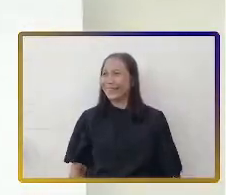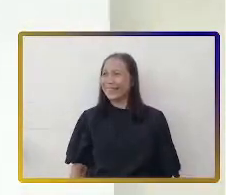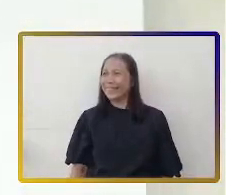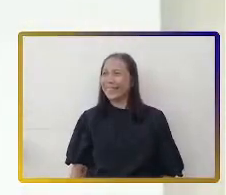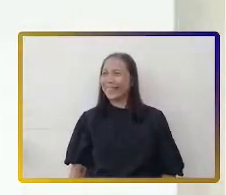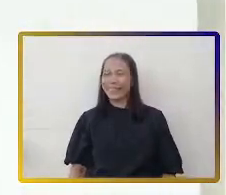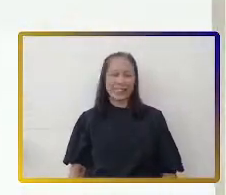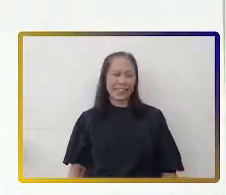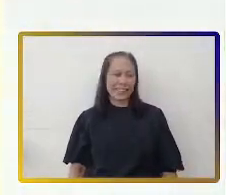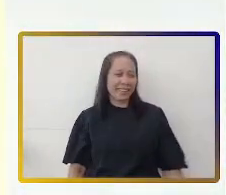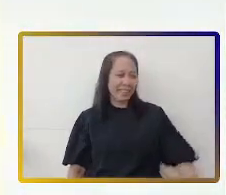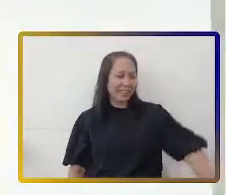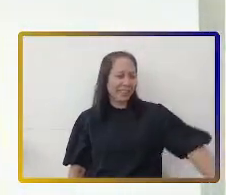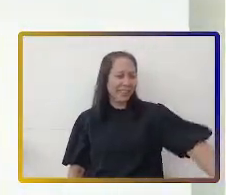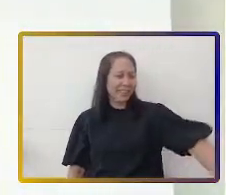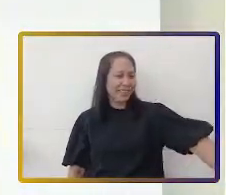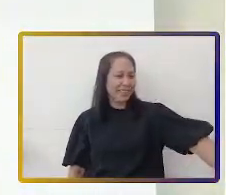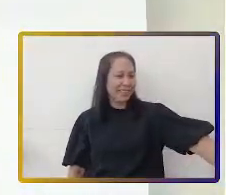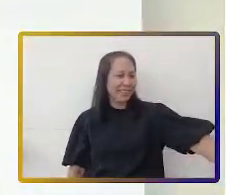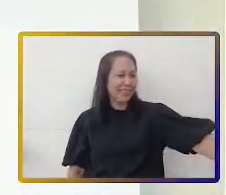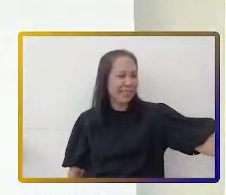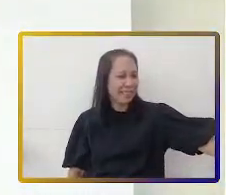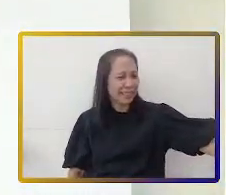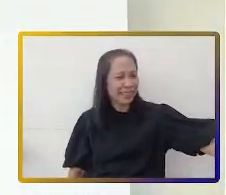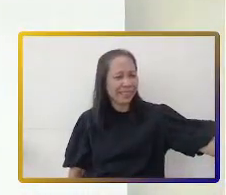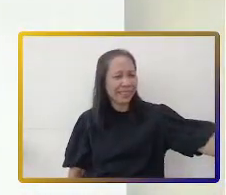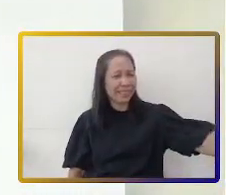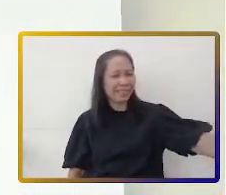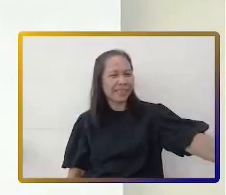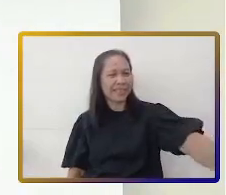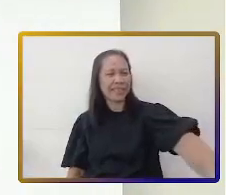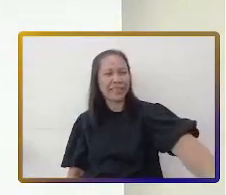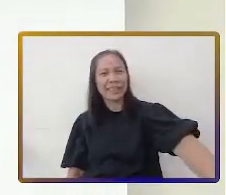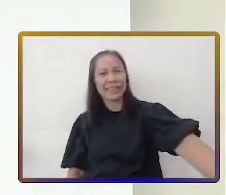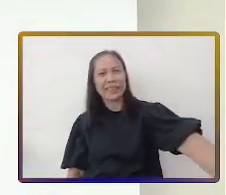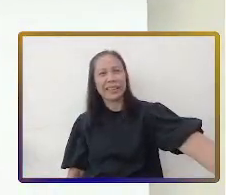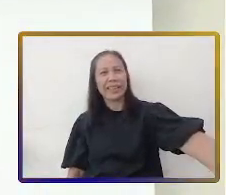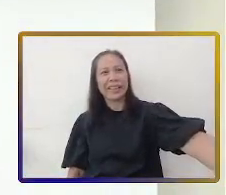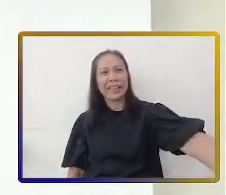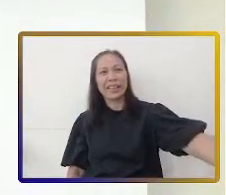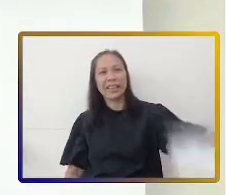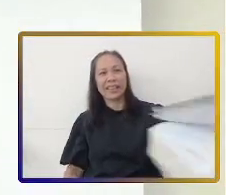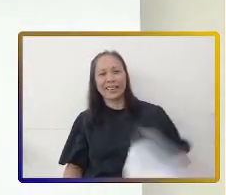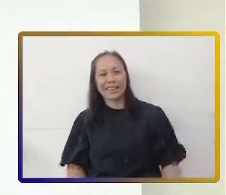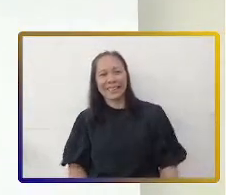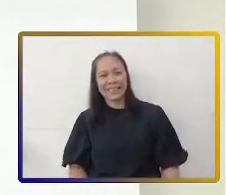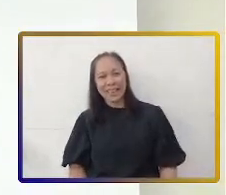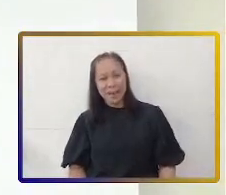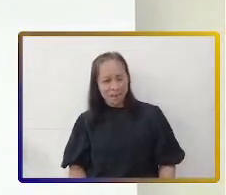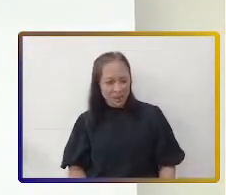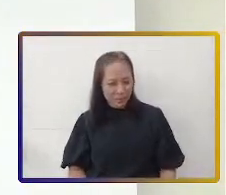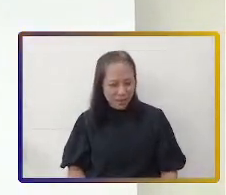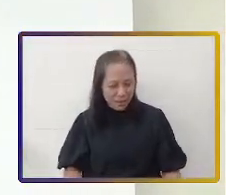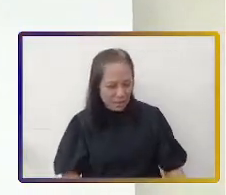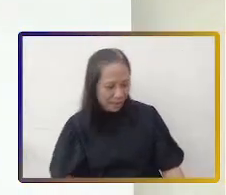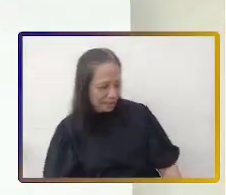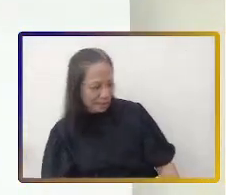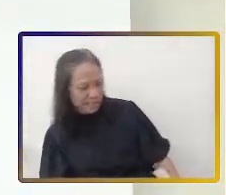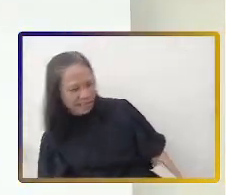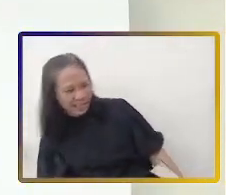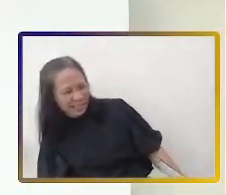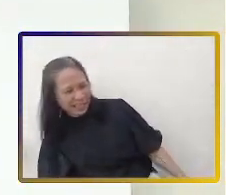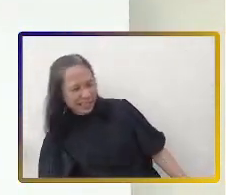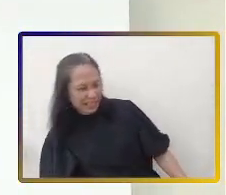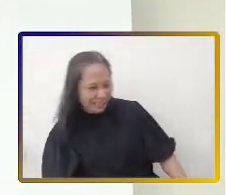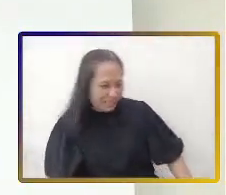natin Amen ah Isang mapagpalang ah umaga po sa bawat isa po sa atin at at ah Salamat sa